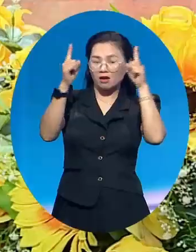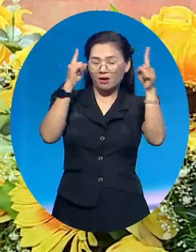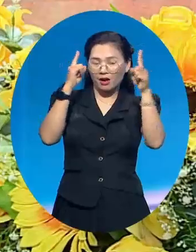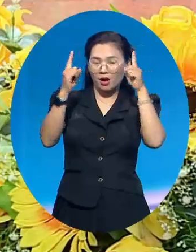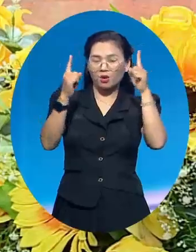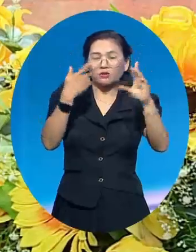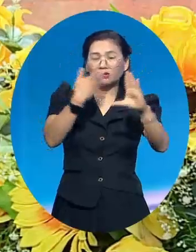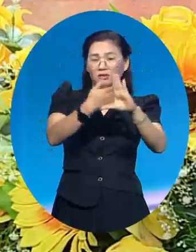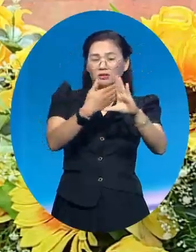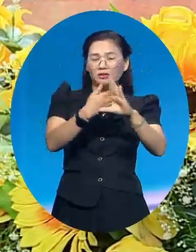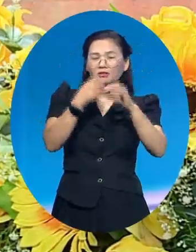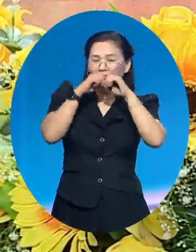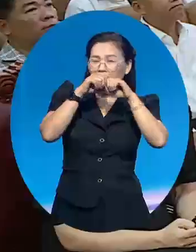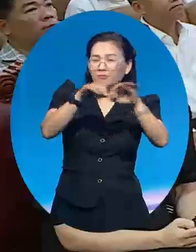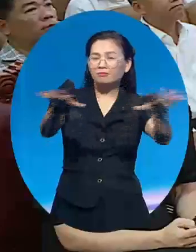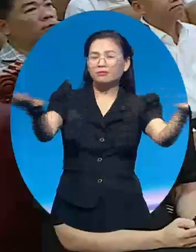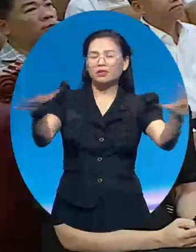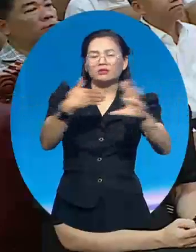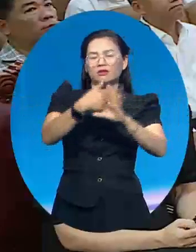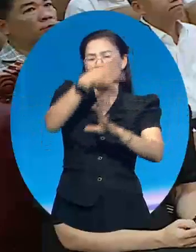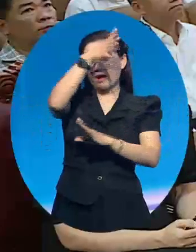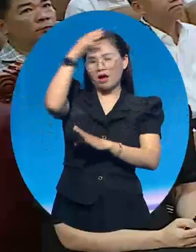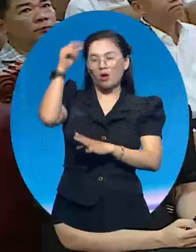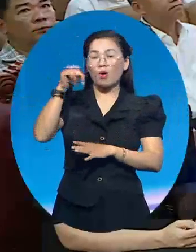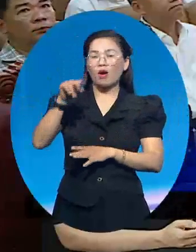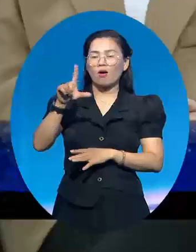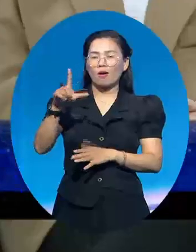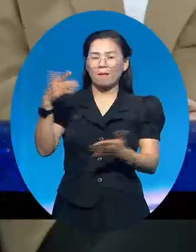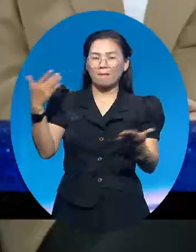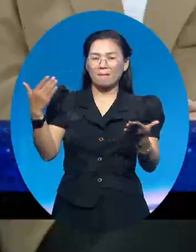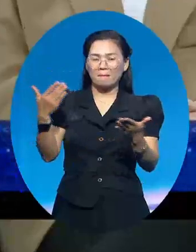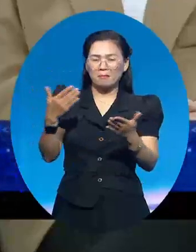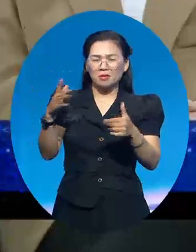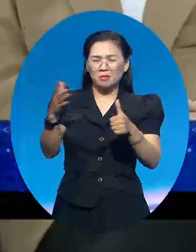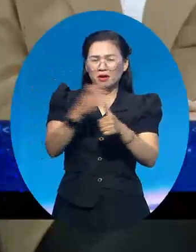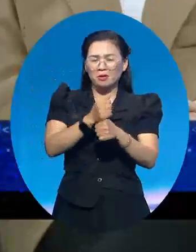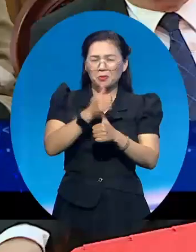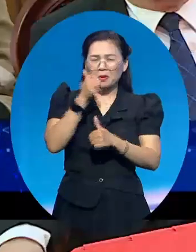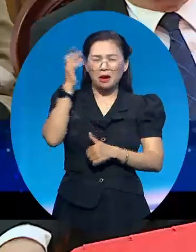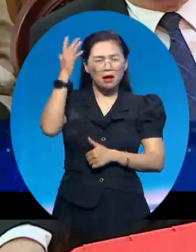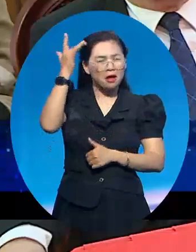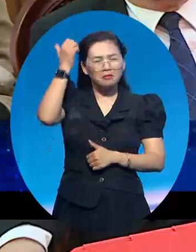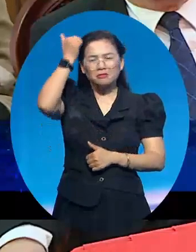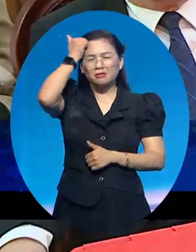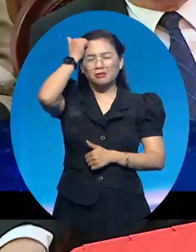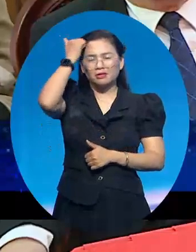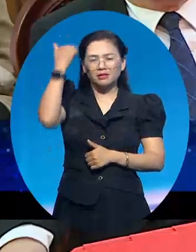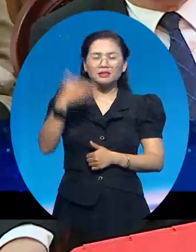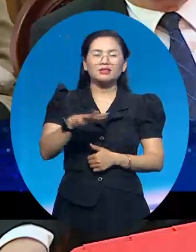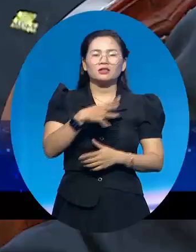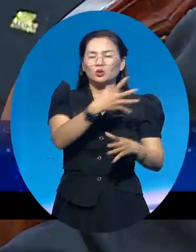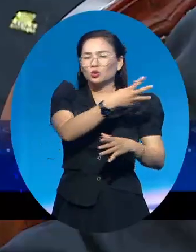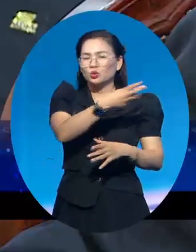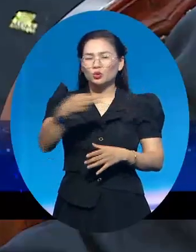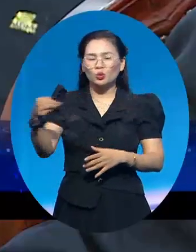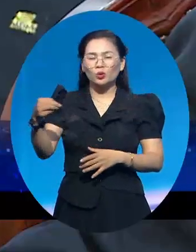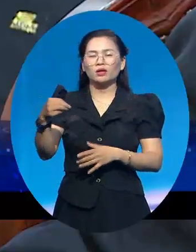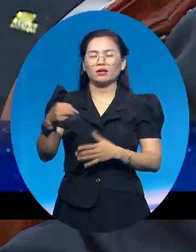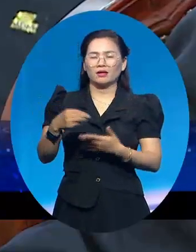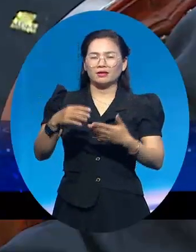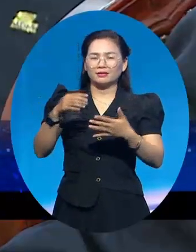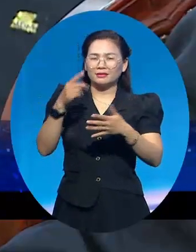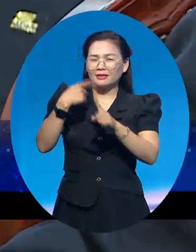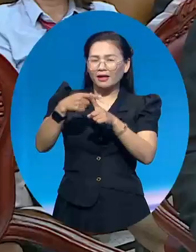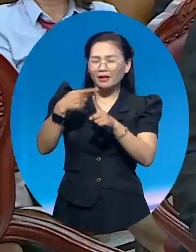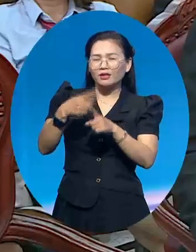Lãnh đạo nhà trường cho biết đến nay, Trường Đại học 55 Thành phố Hồ Chí Minh đạt nhiều kết quả ấn tượng như có tên trong bảng xếp hạng đại học thế giới QS của Anh